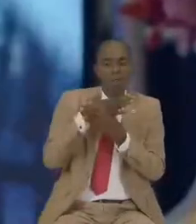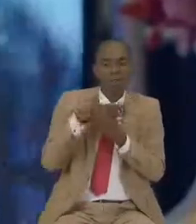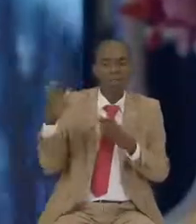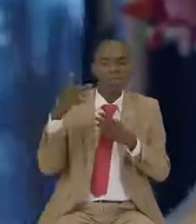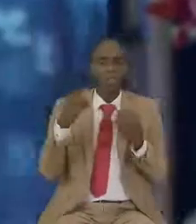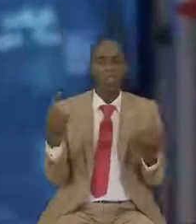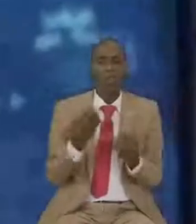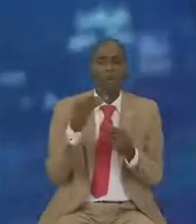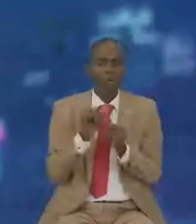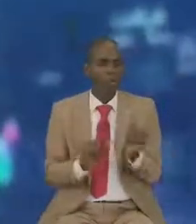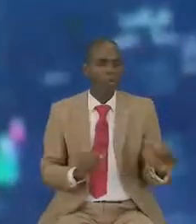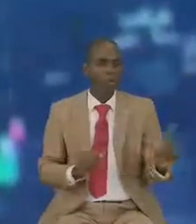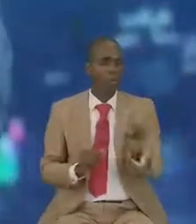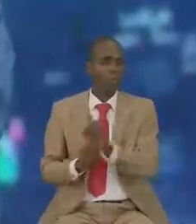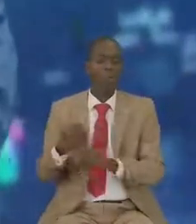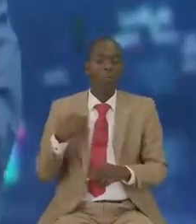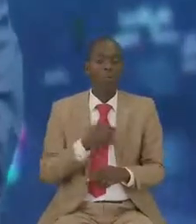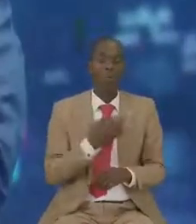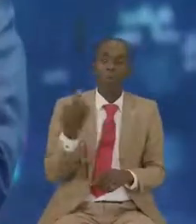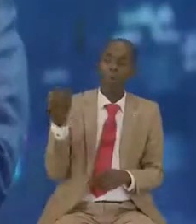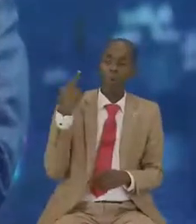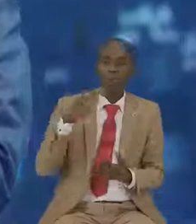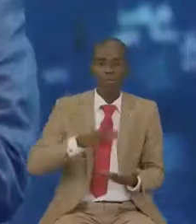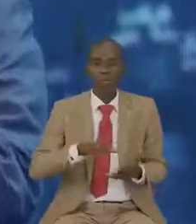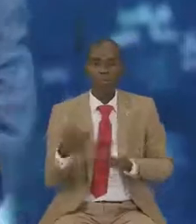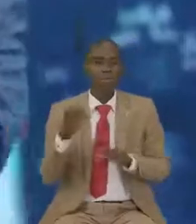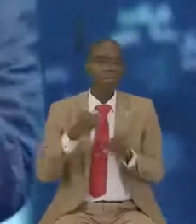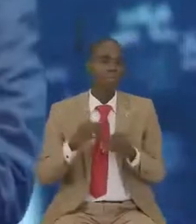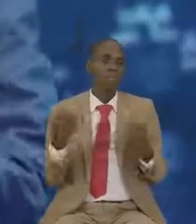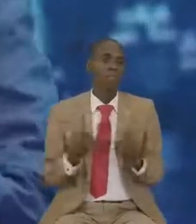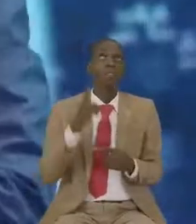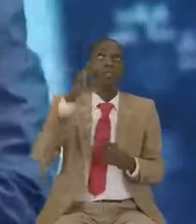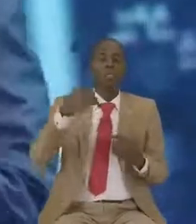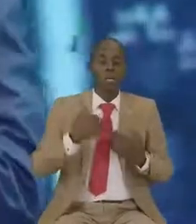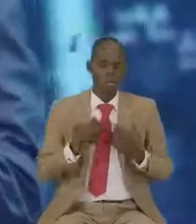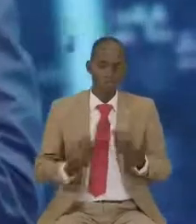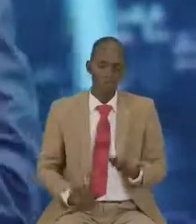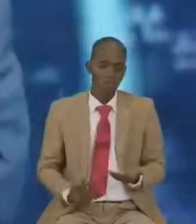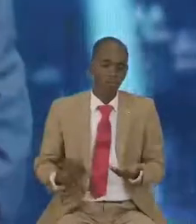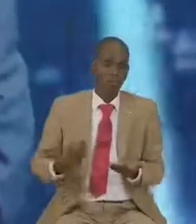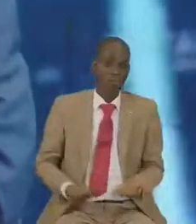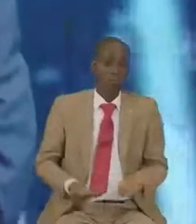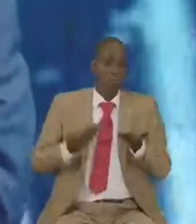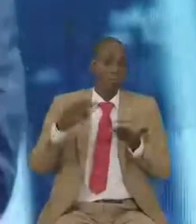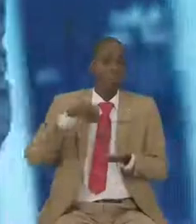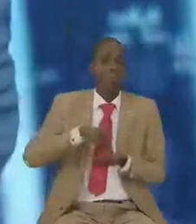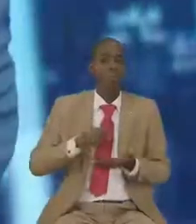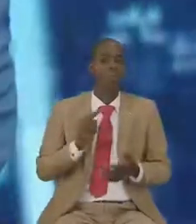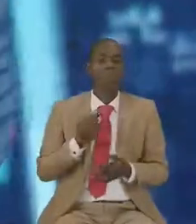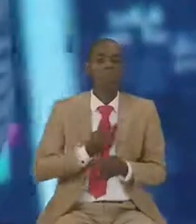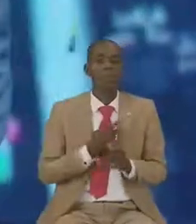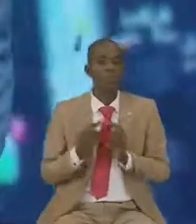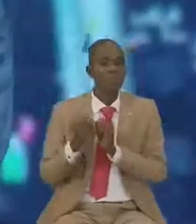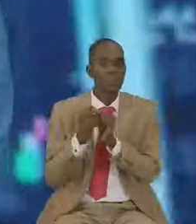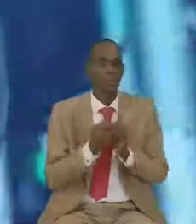Dieu qui ôte le péché de tout le monde. Nous qui étions morts par nos offenses,